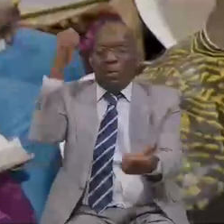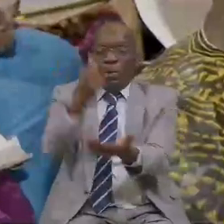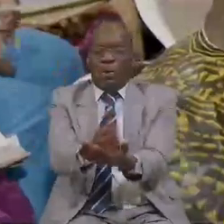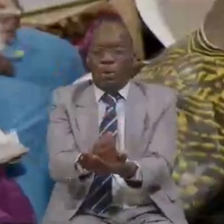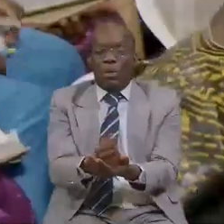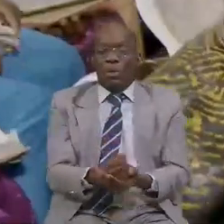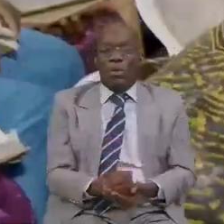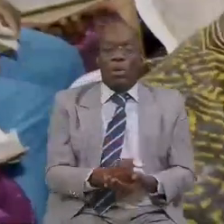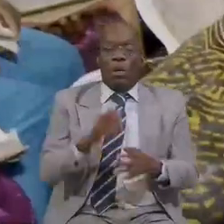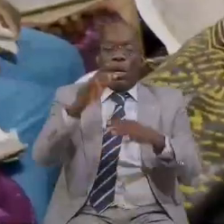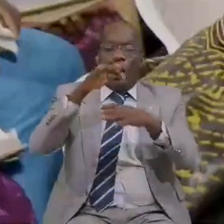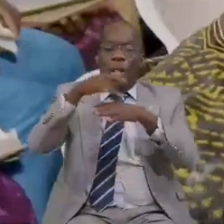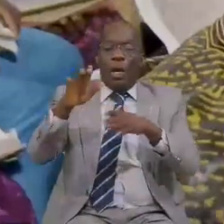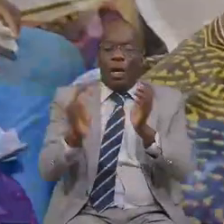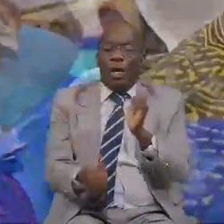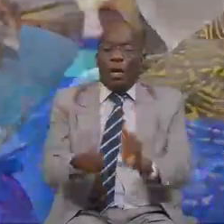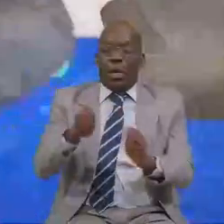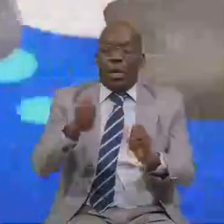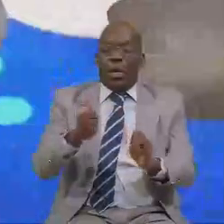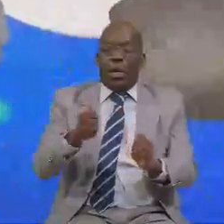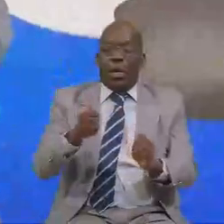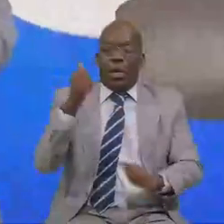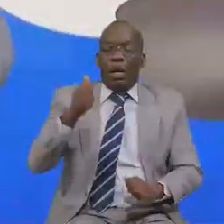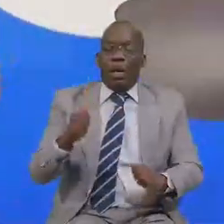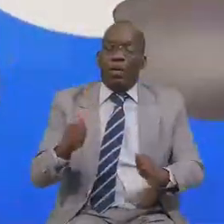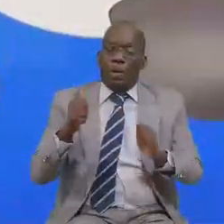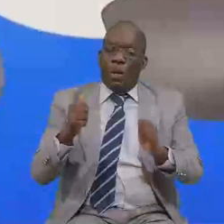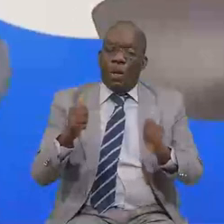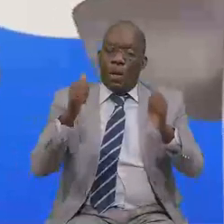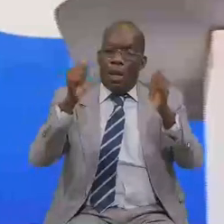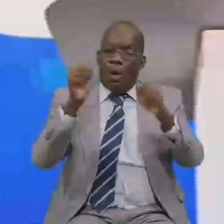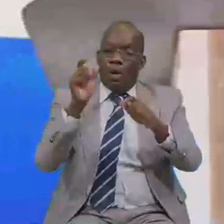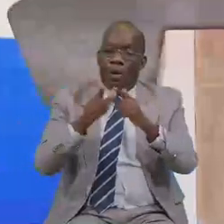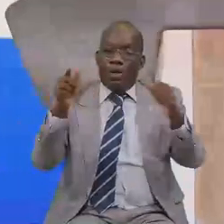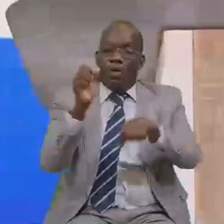Les exploits précédents pour ceux-là qui nous ont dévancés.